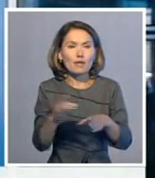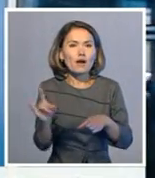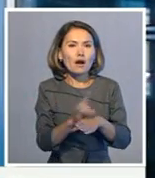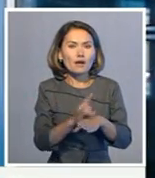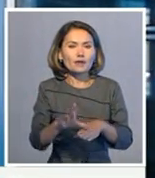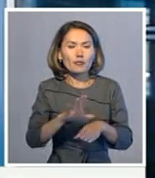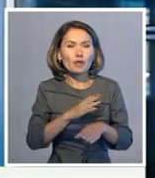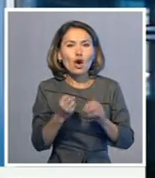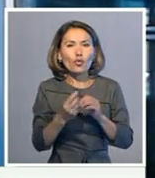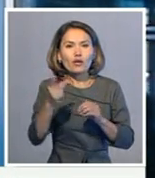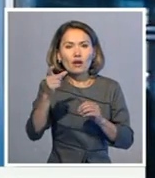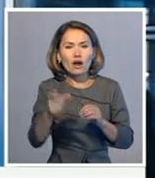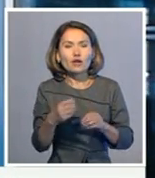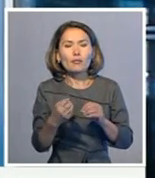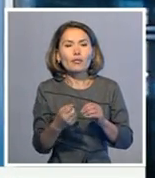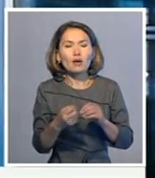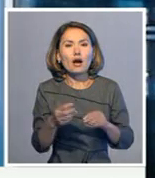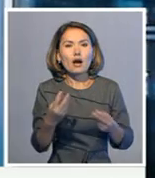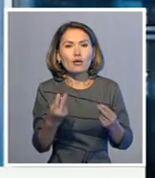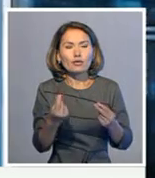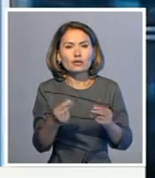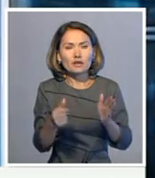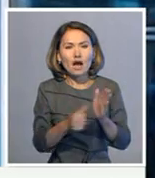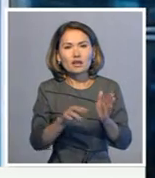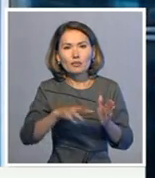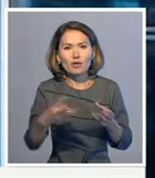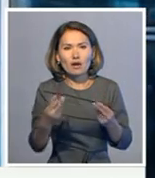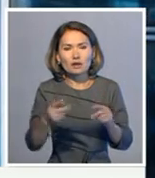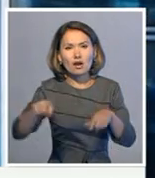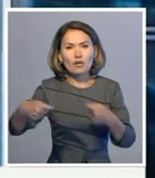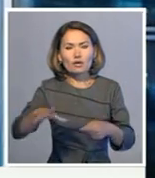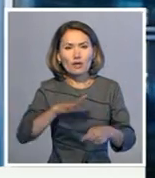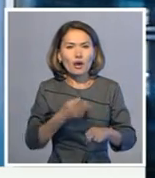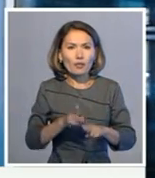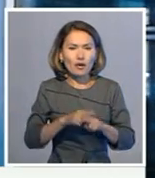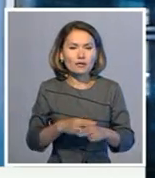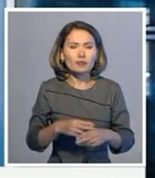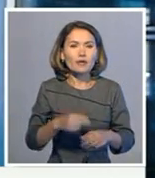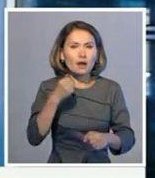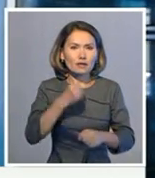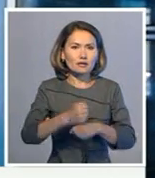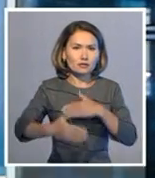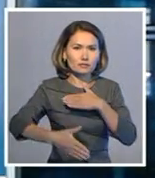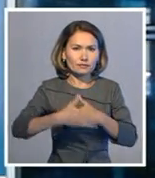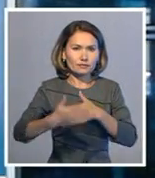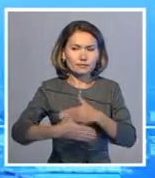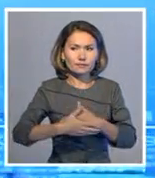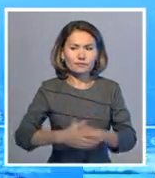Бір ғана менеджердің қателігі болғандықтан біз туристік фирмаға ешқандай кінә артпаймыз. Маңдай терімізбен тапқан қаржымызды толық өтеп берді.